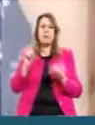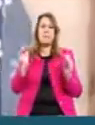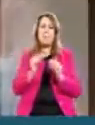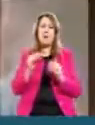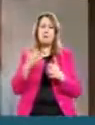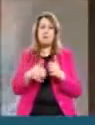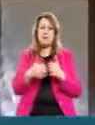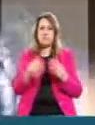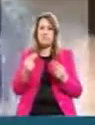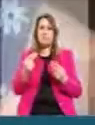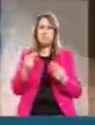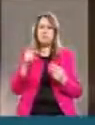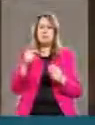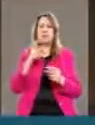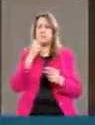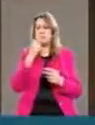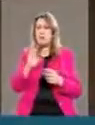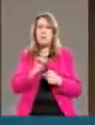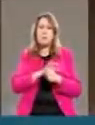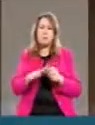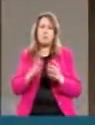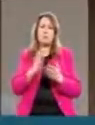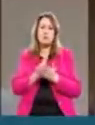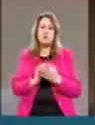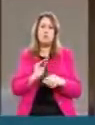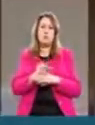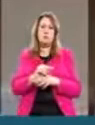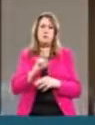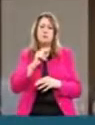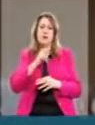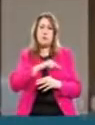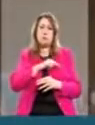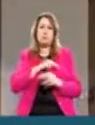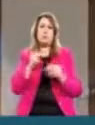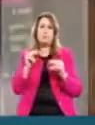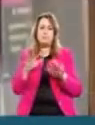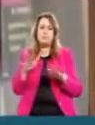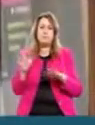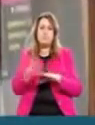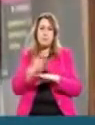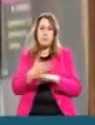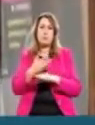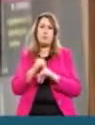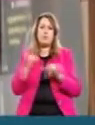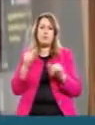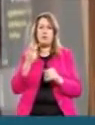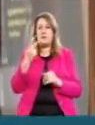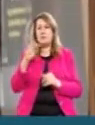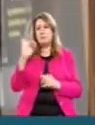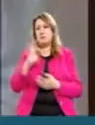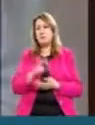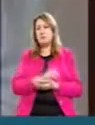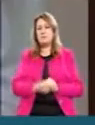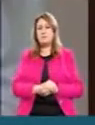малого и среднего бизнеса, то, несмотря на пандемию, отмечается рост количества действующих субъектов. Выпуск продукции увеличен более чем на